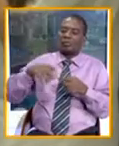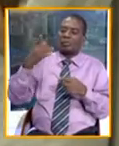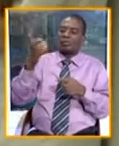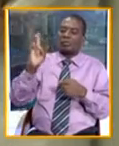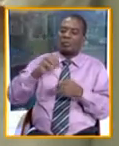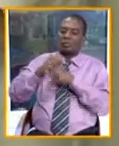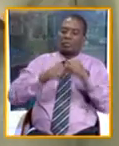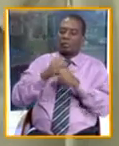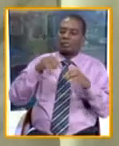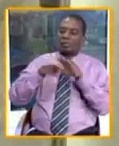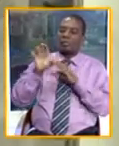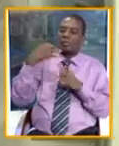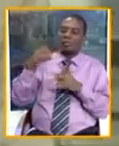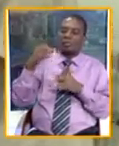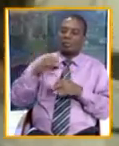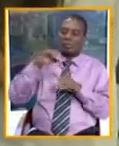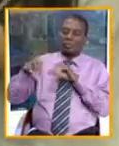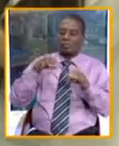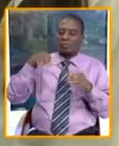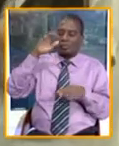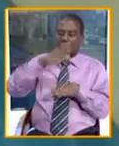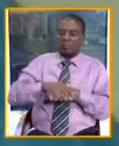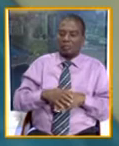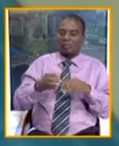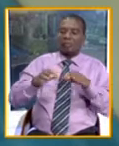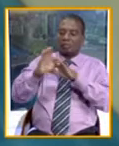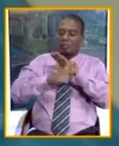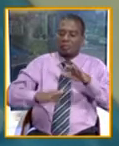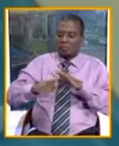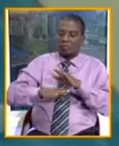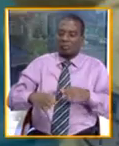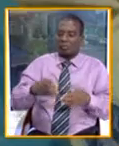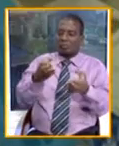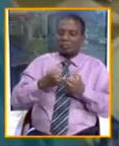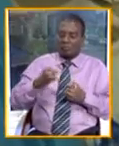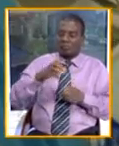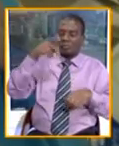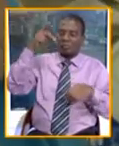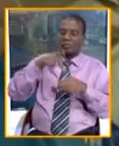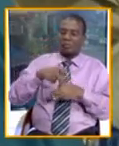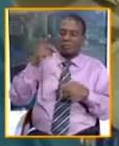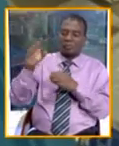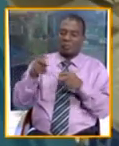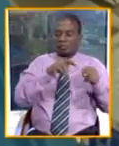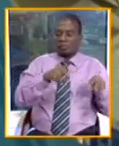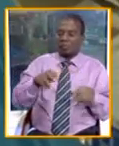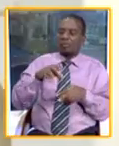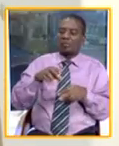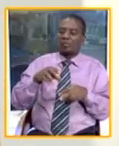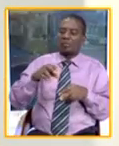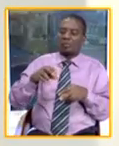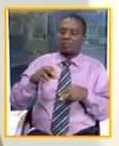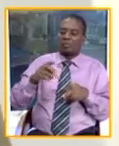mardi. Elle sera faite sur la base du volontariat avec l'accord des parents et devrait participer au mouvement d'immunité